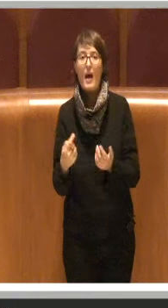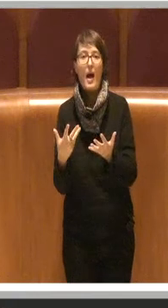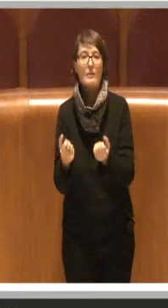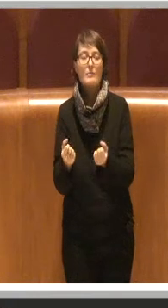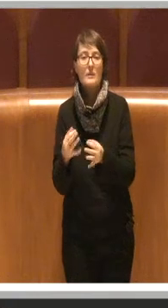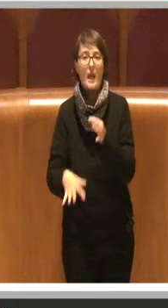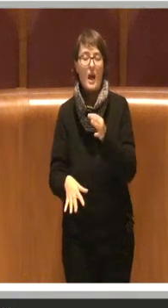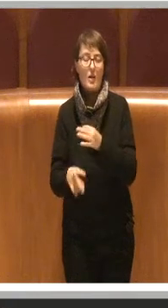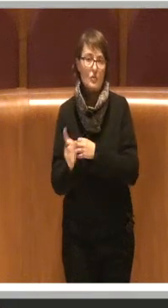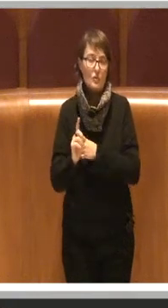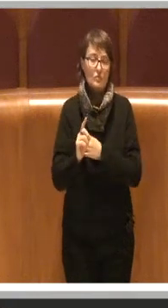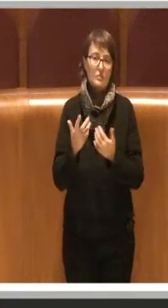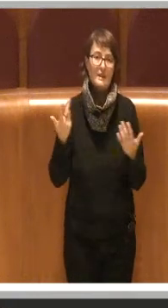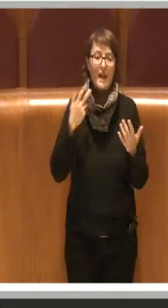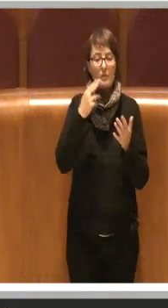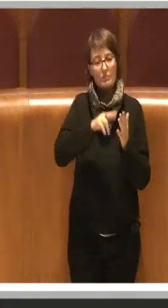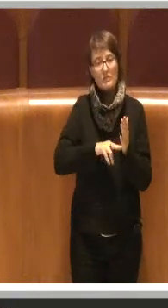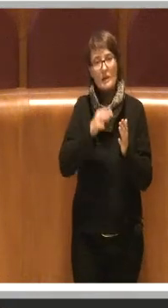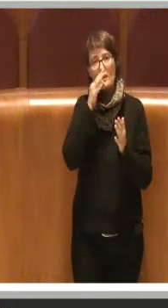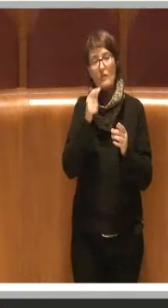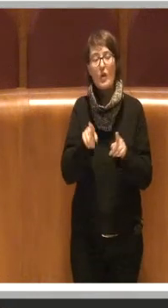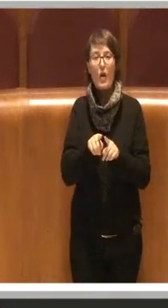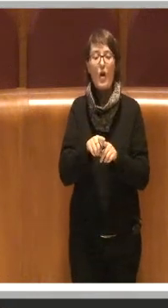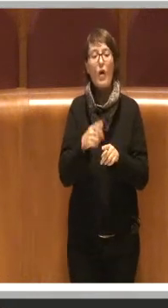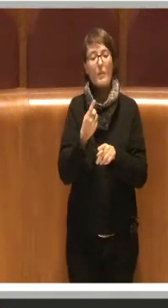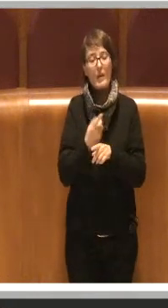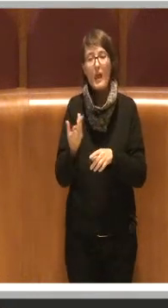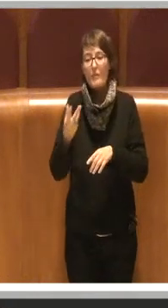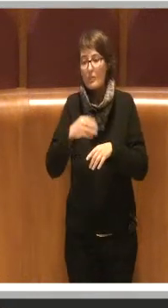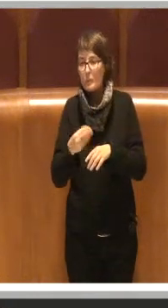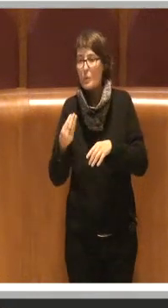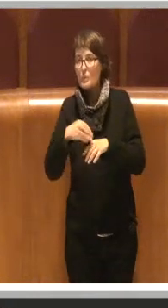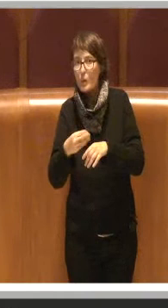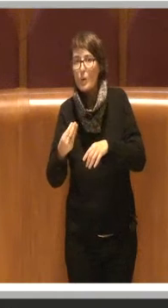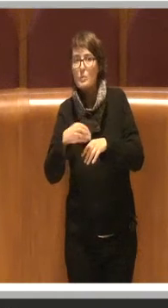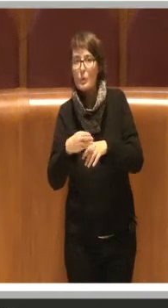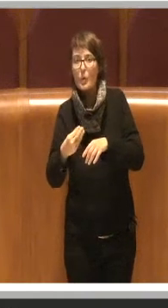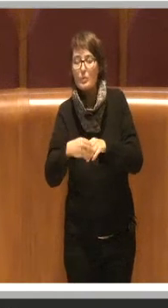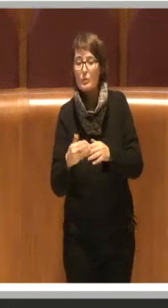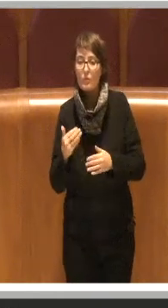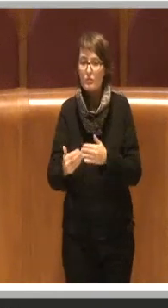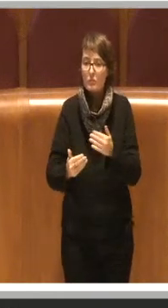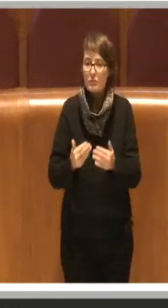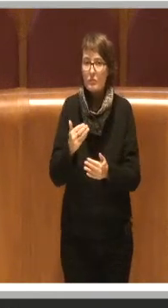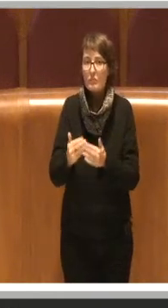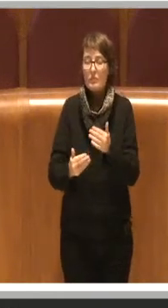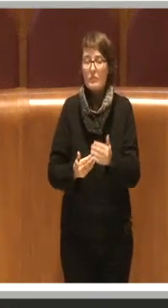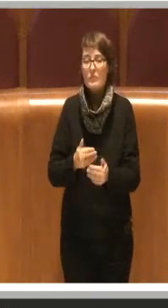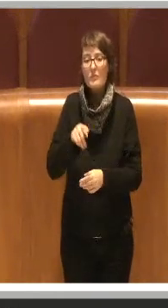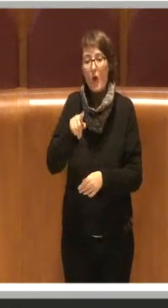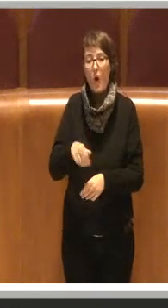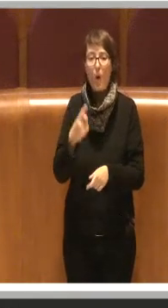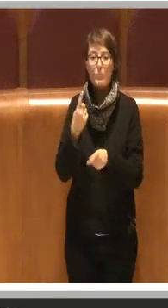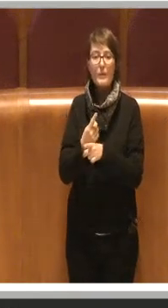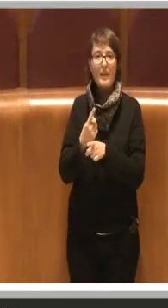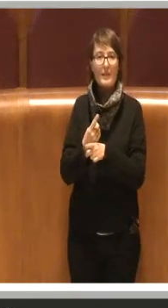questo è un contenitore che andrà riempito e andrà riempito con tutte quelle che saranno anche le logiche di sviluppo